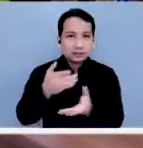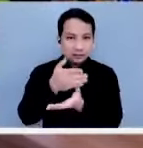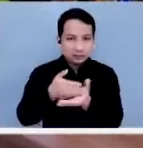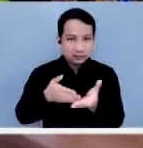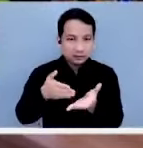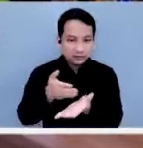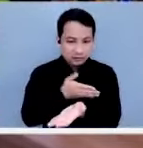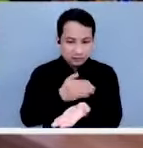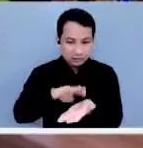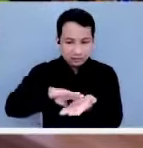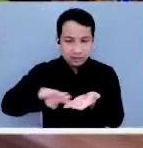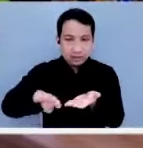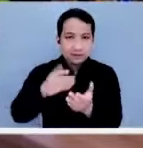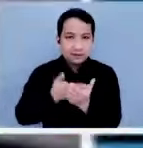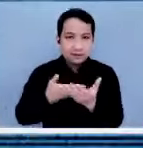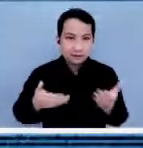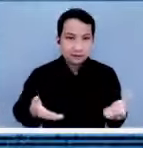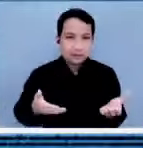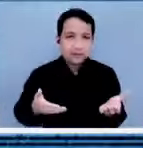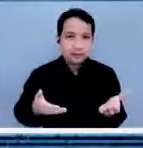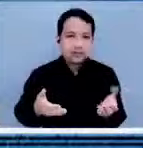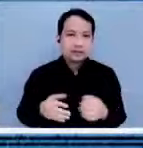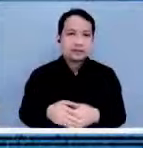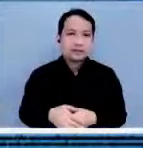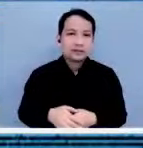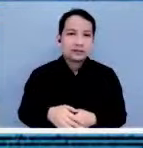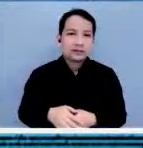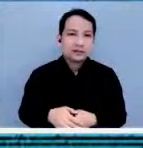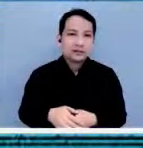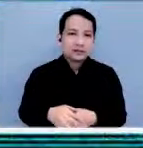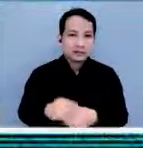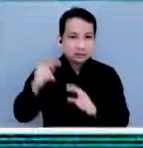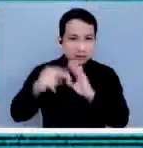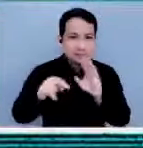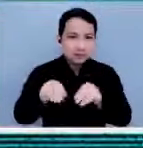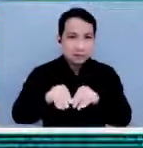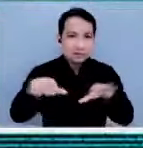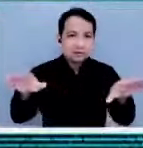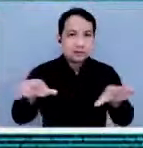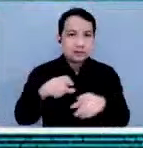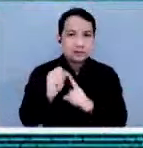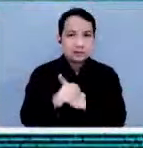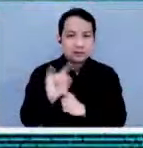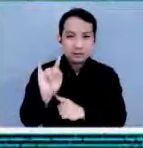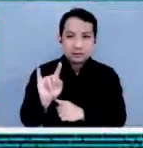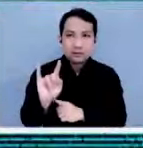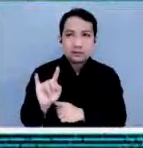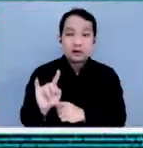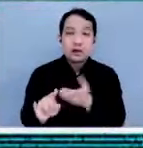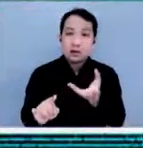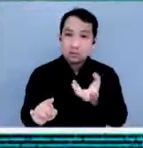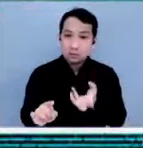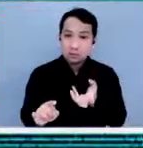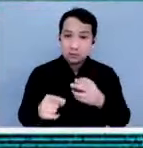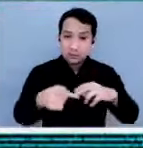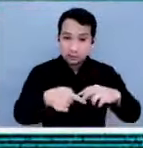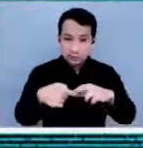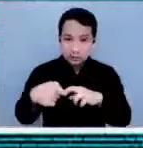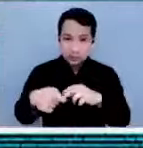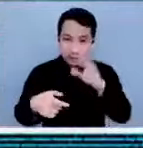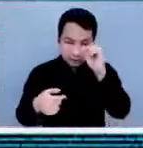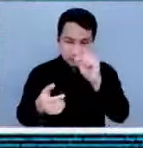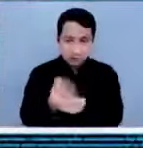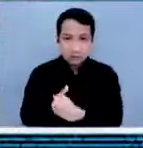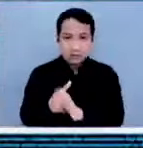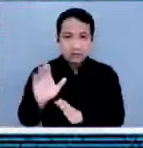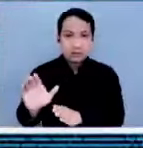o gamit na naipundar. Sa videong ito na kumalat sa social media, gustong ipahatak ni Mister ang